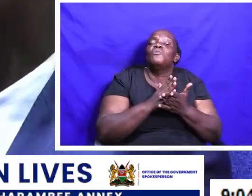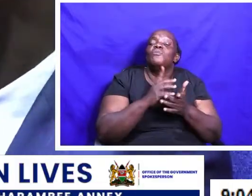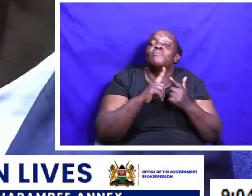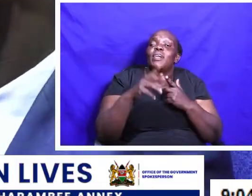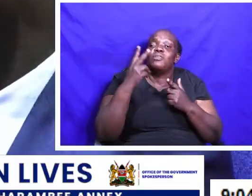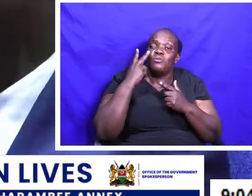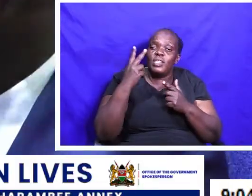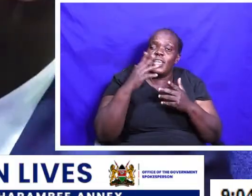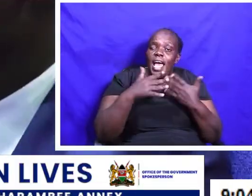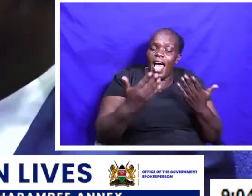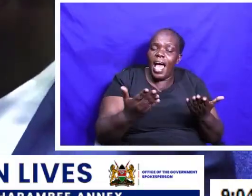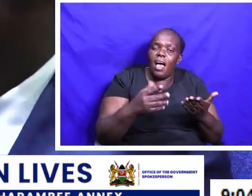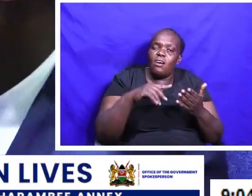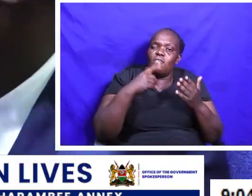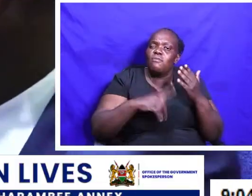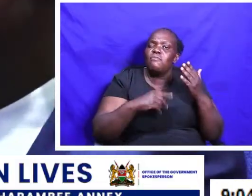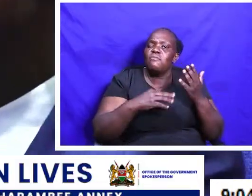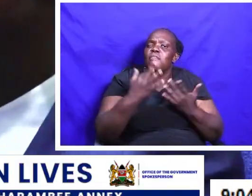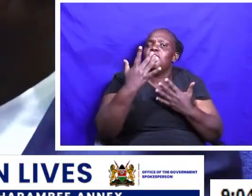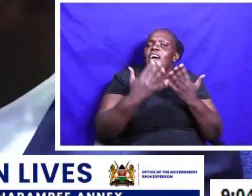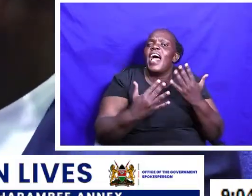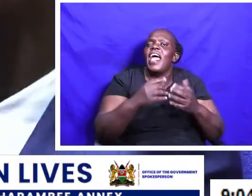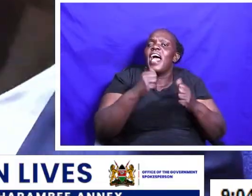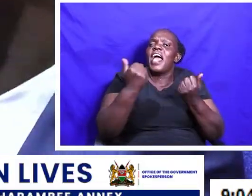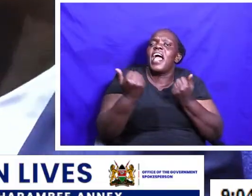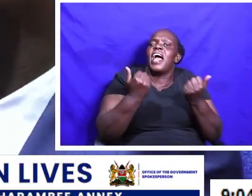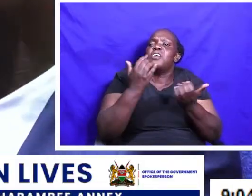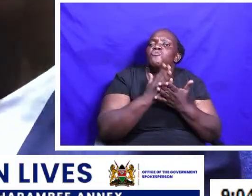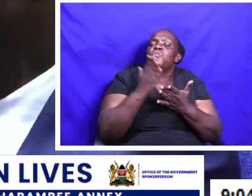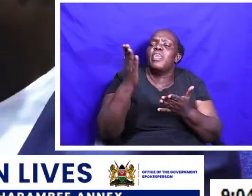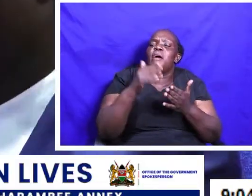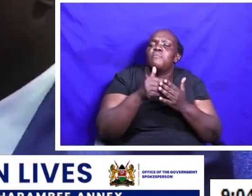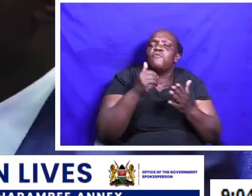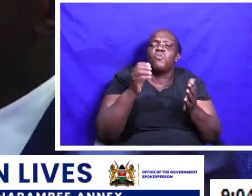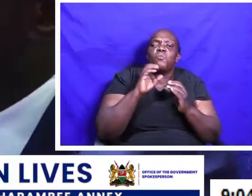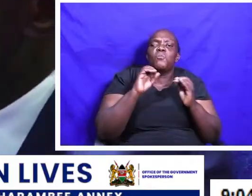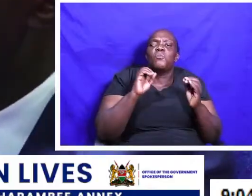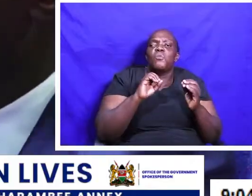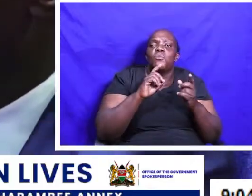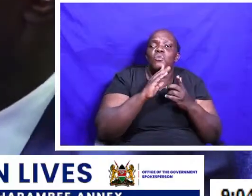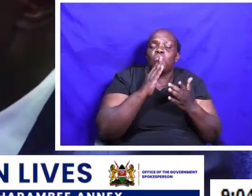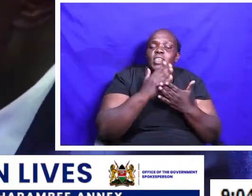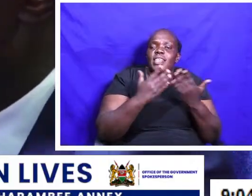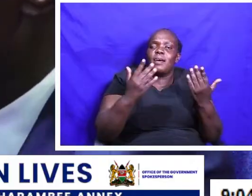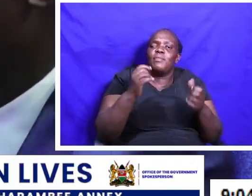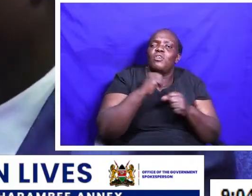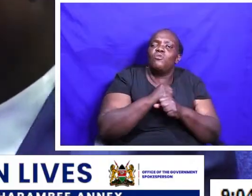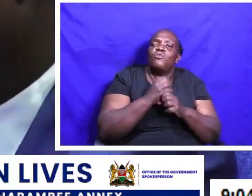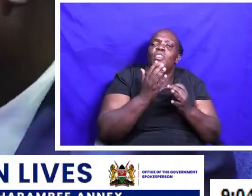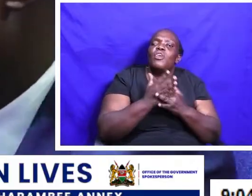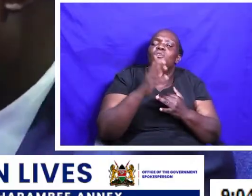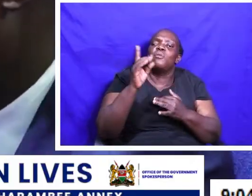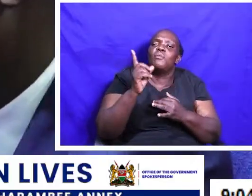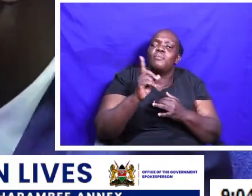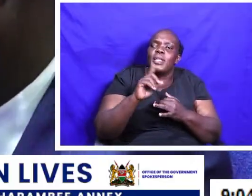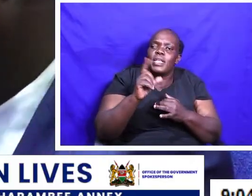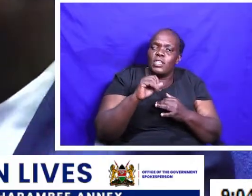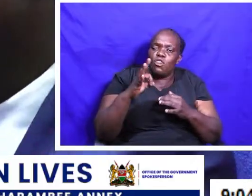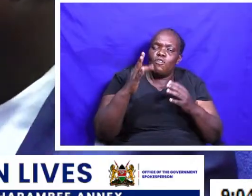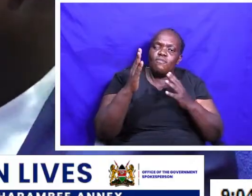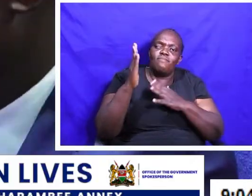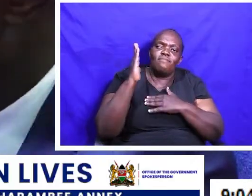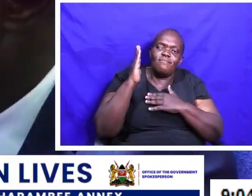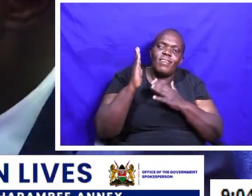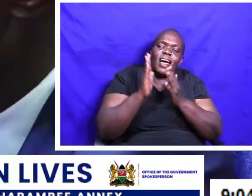imejaa. Lakini ukiangalia visa za kupiga watu na kuchoma magari hazikukua. Inamaanisha kwamba kuna kitu ambayo tumefanya through the Ministry of